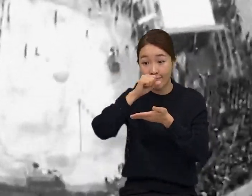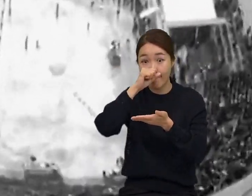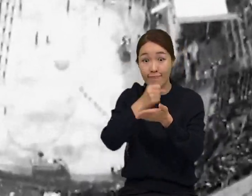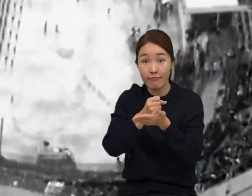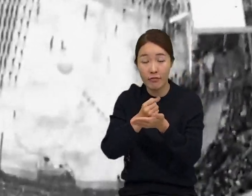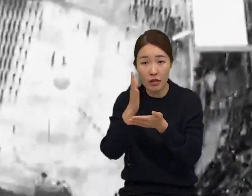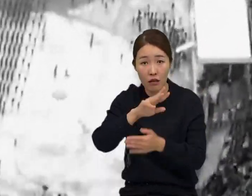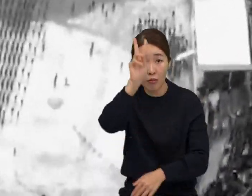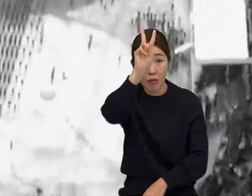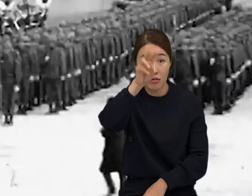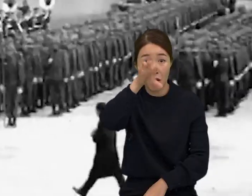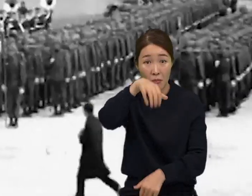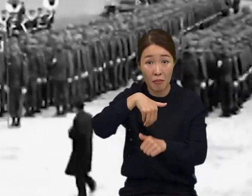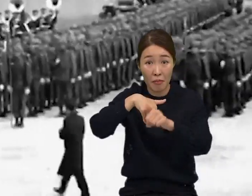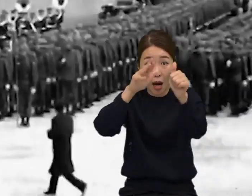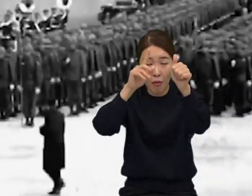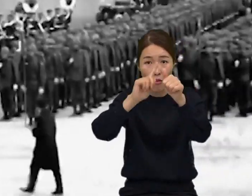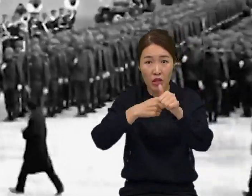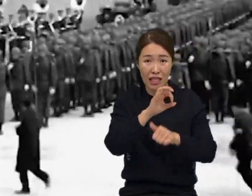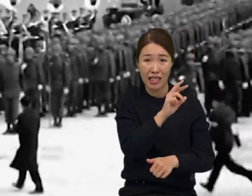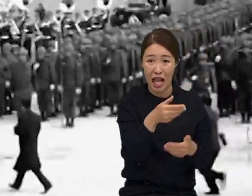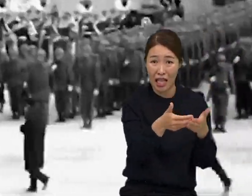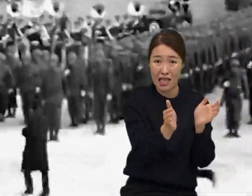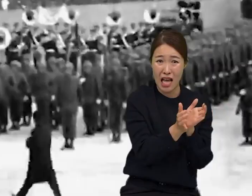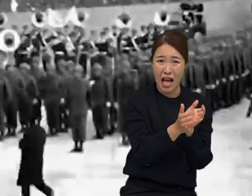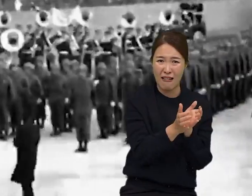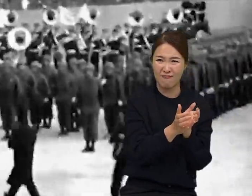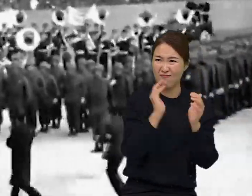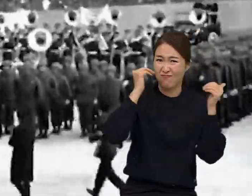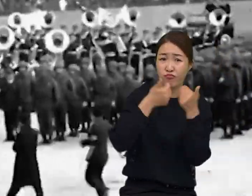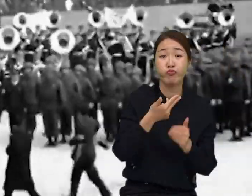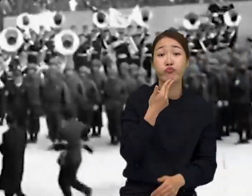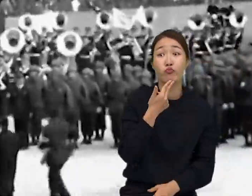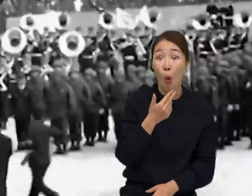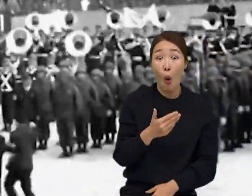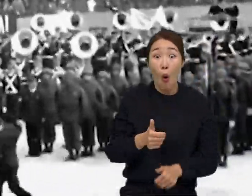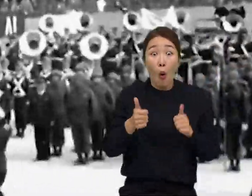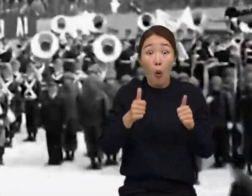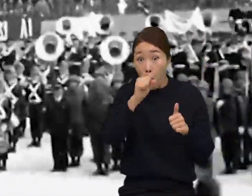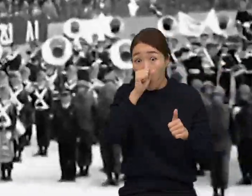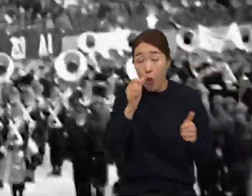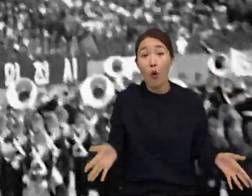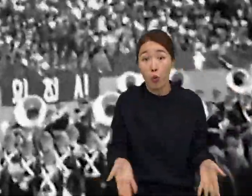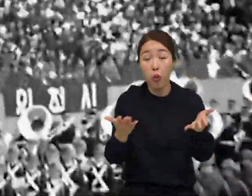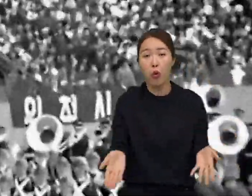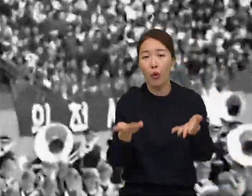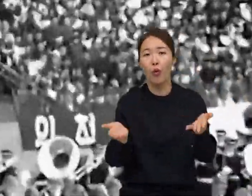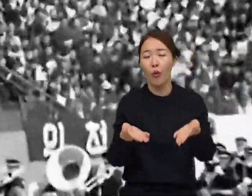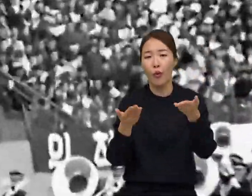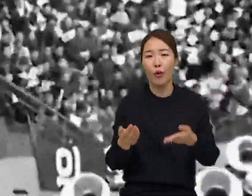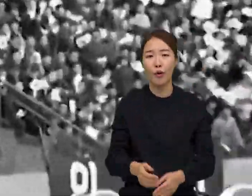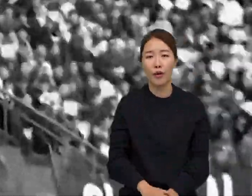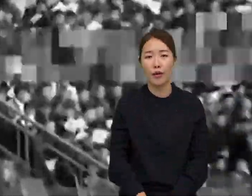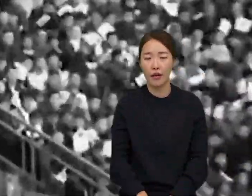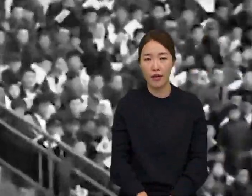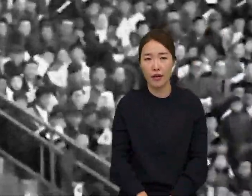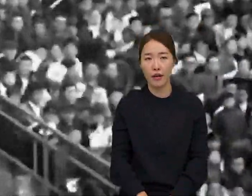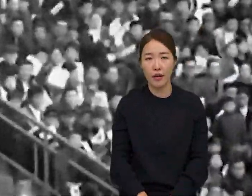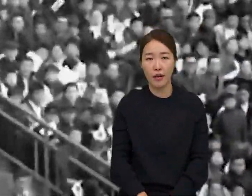한일 국교 정상화와 달리 베트남 파병에 대해 야당은 적극 반대하지 않았고, 언론은